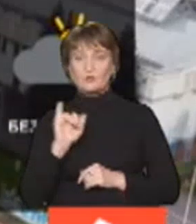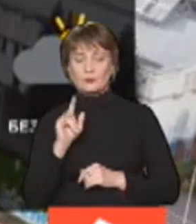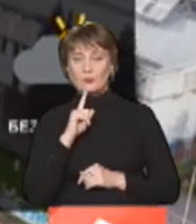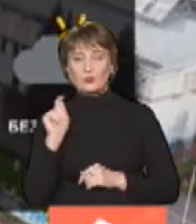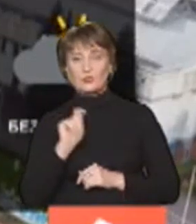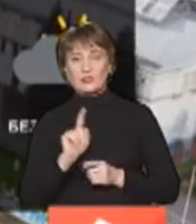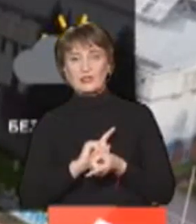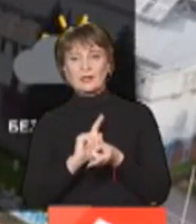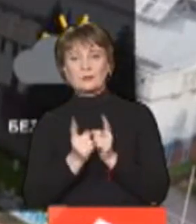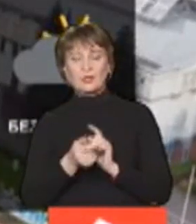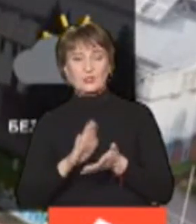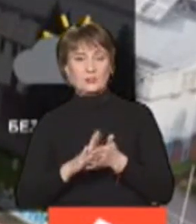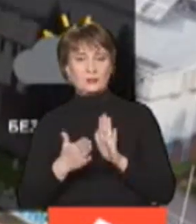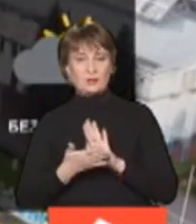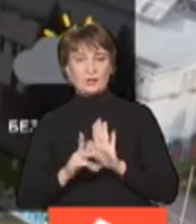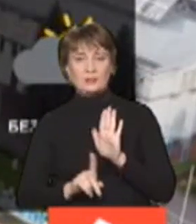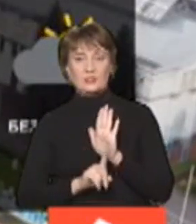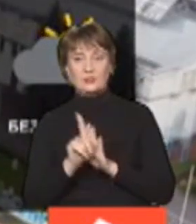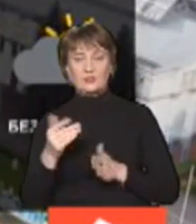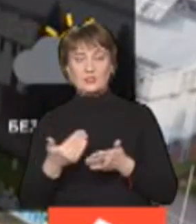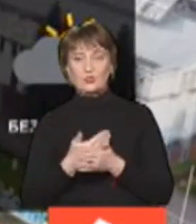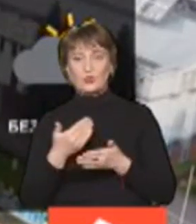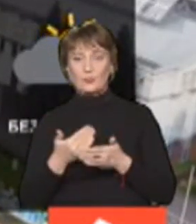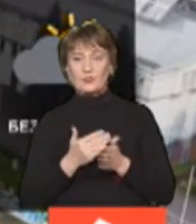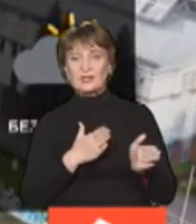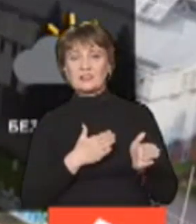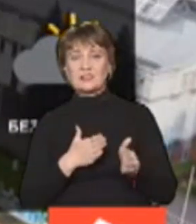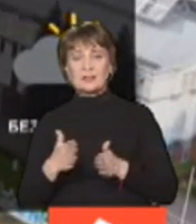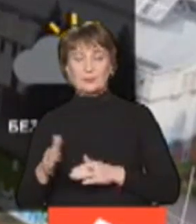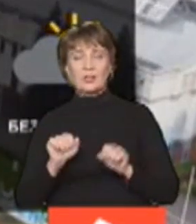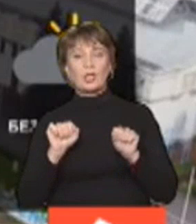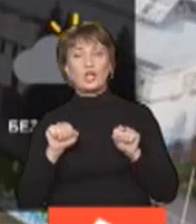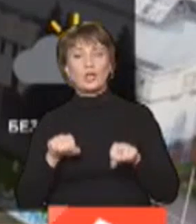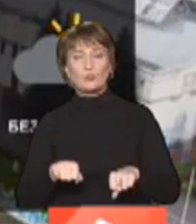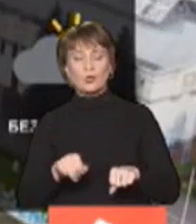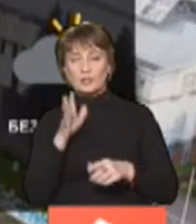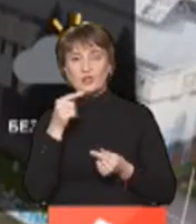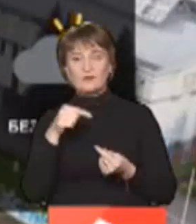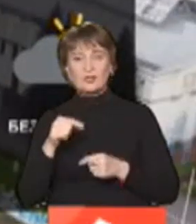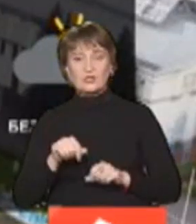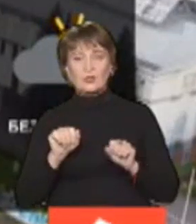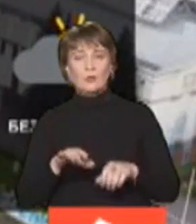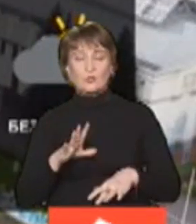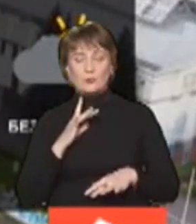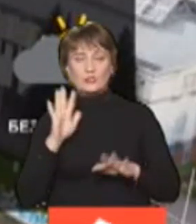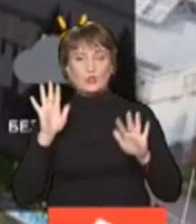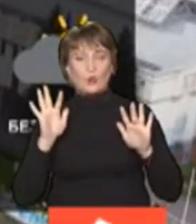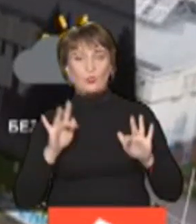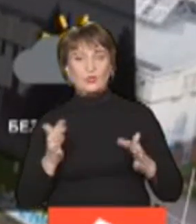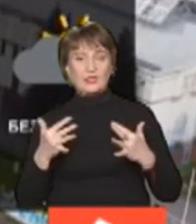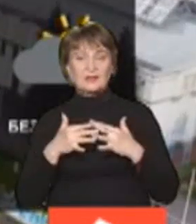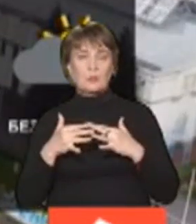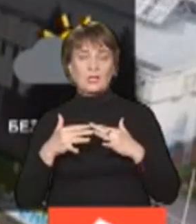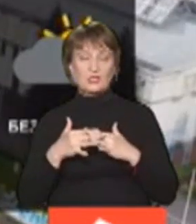зміна синоптичної ситуації. До нас надійдуть вже нові фронтальні системи і може час від часу бути вже опади змішаної фази,